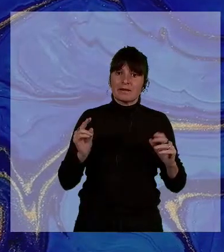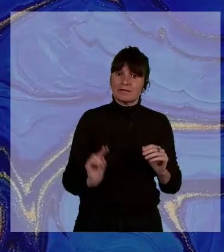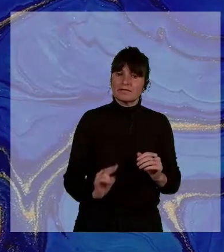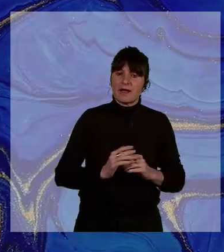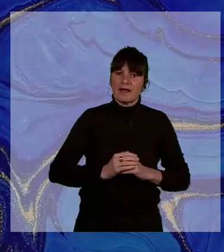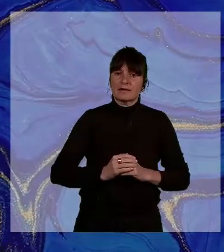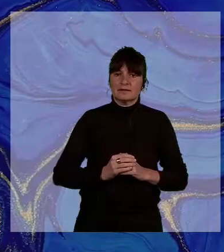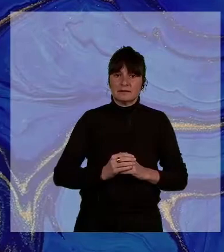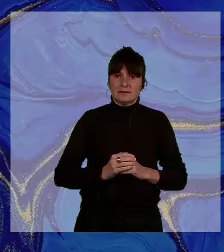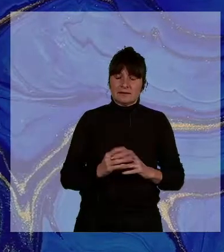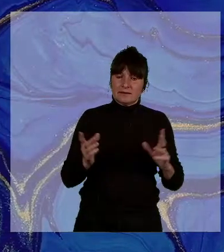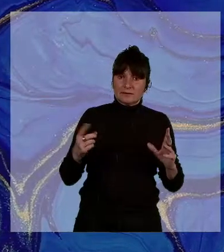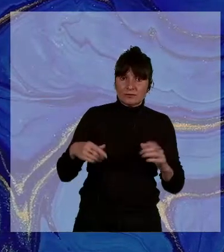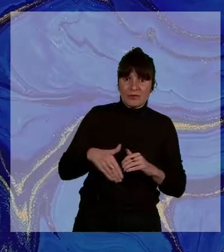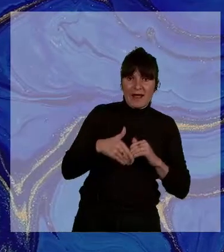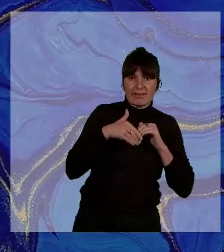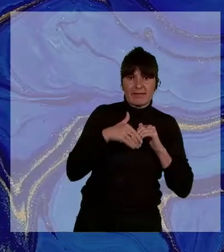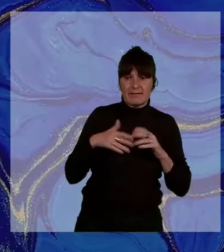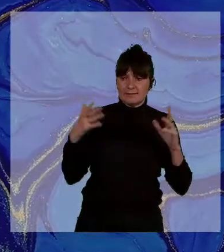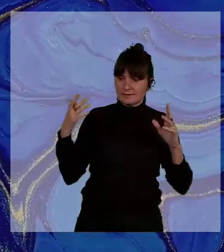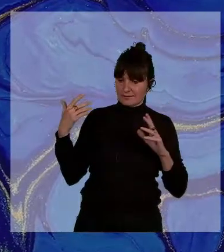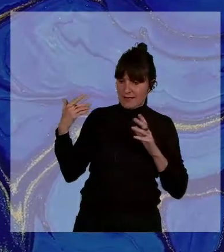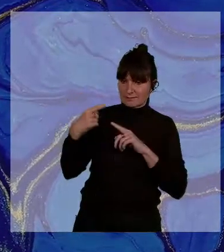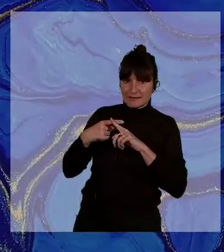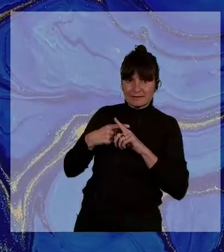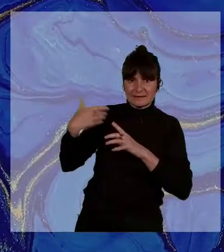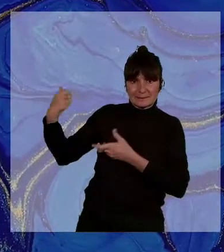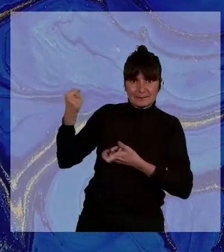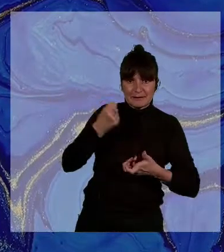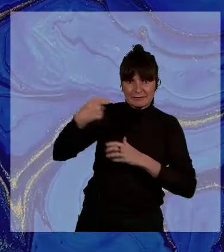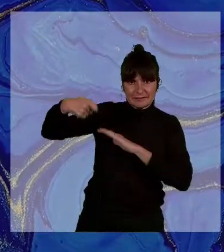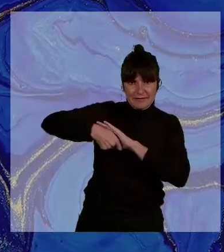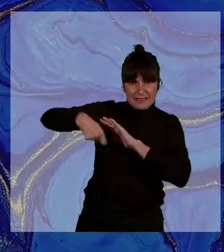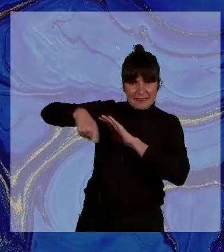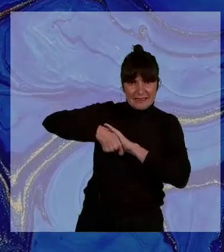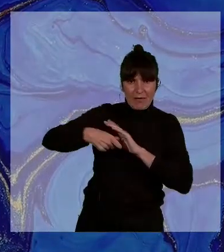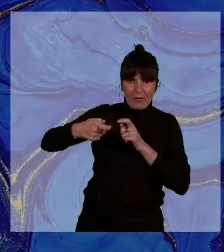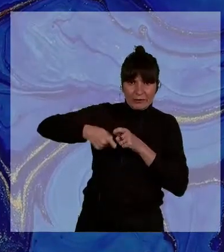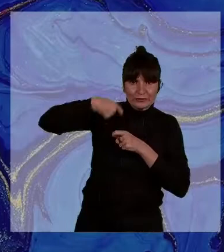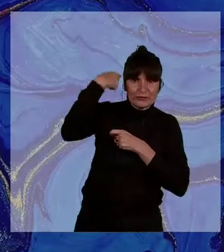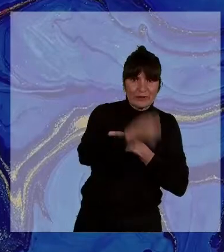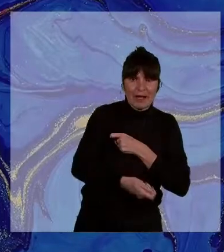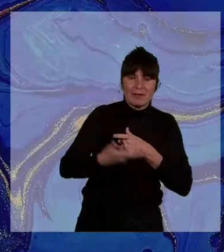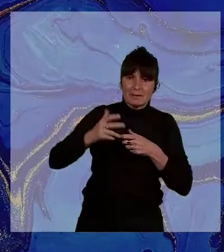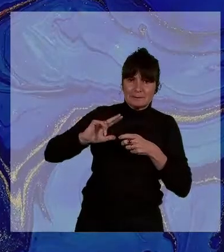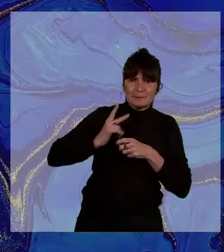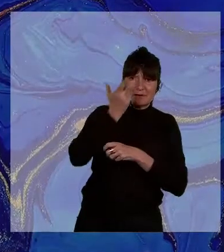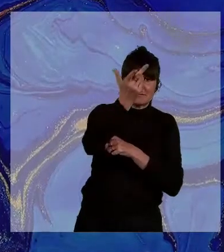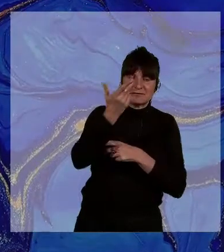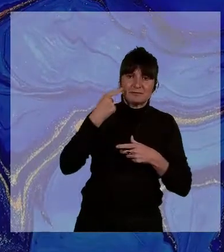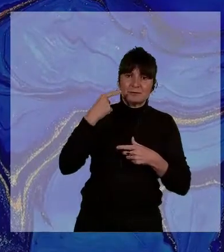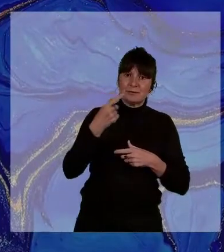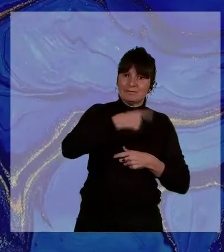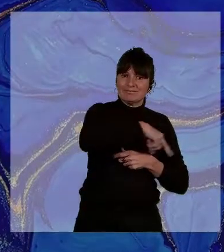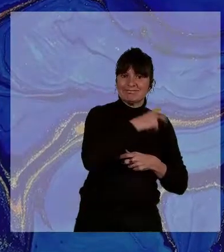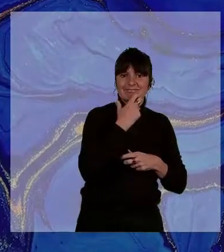également de bénéficier d'investissements durables et équitables pour nos citoyens. Nous nous engageons à